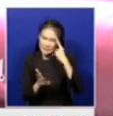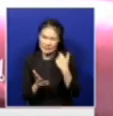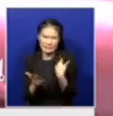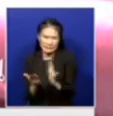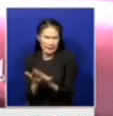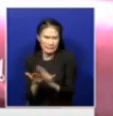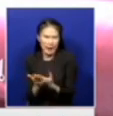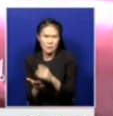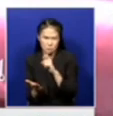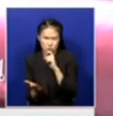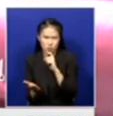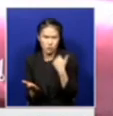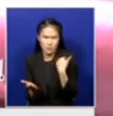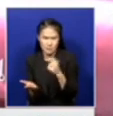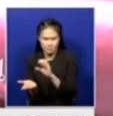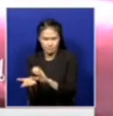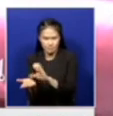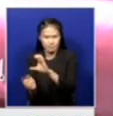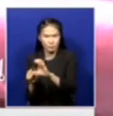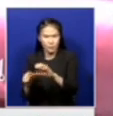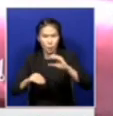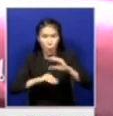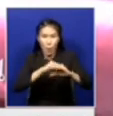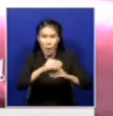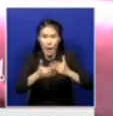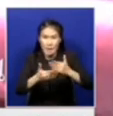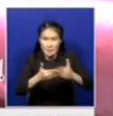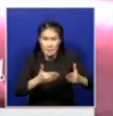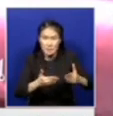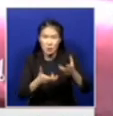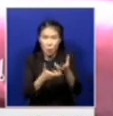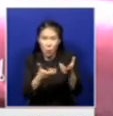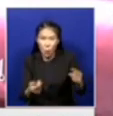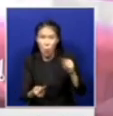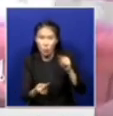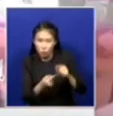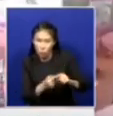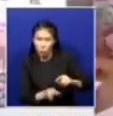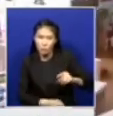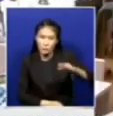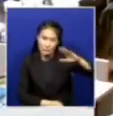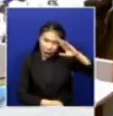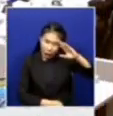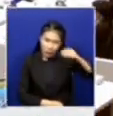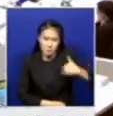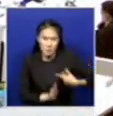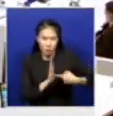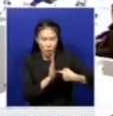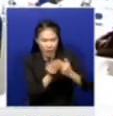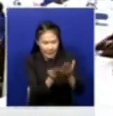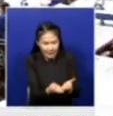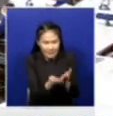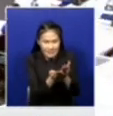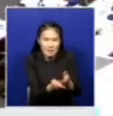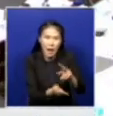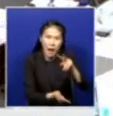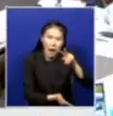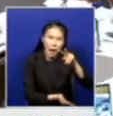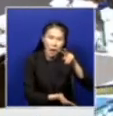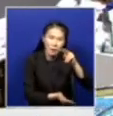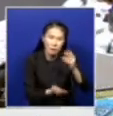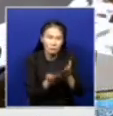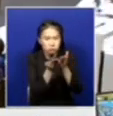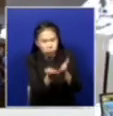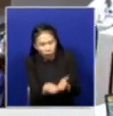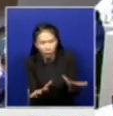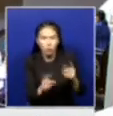แล้วเนี่ยเช่นโครงการซื้ออาวุธยุทโธปกรณ์ต่างๆนะครับเช่นเรือดำน้ำอะไรเหล่านี้เป็นต้นเนี่ยนะครับ